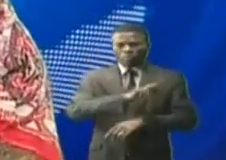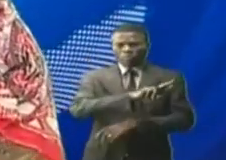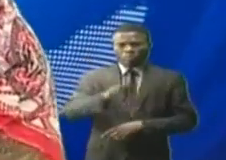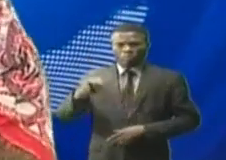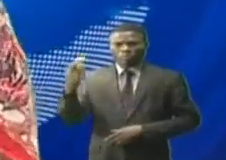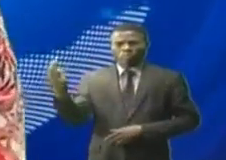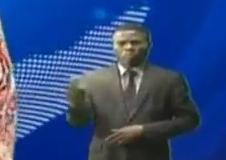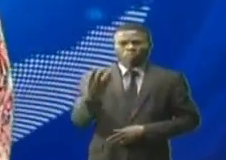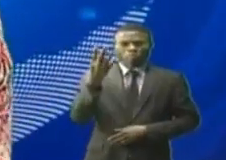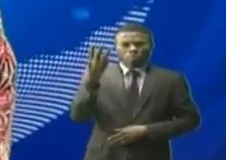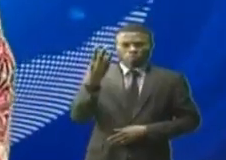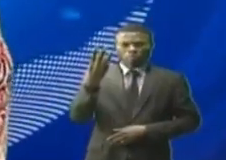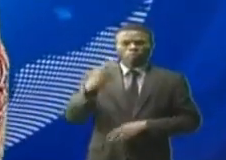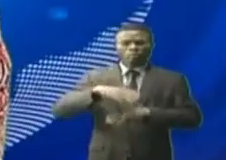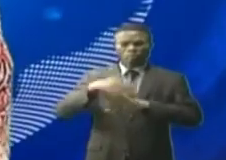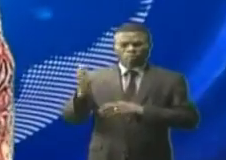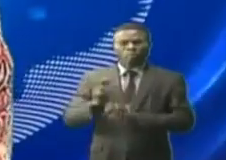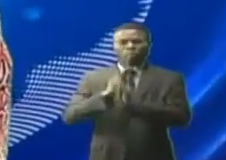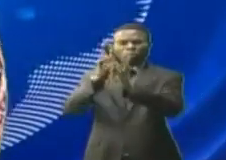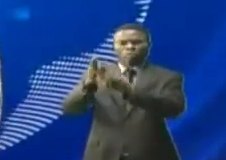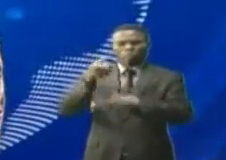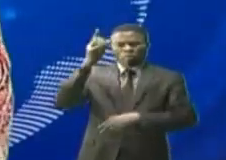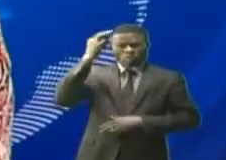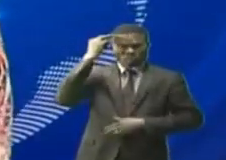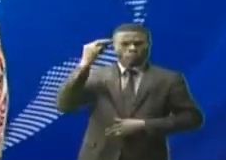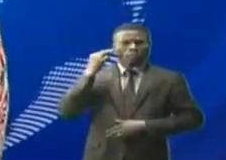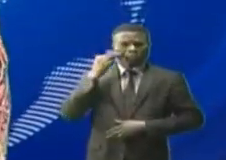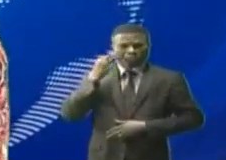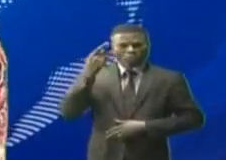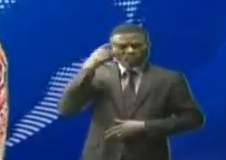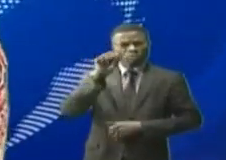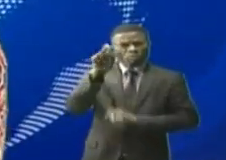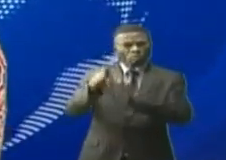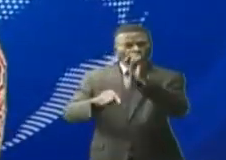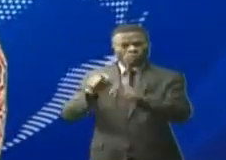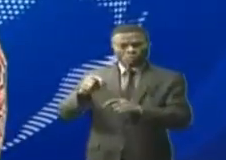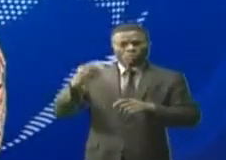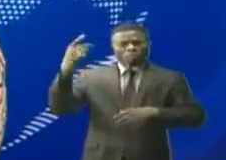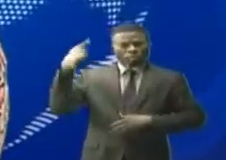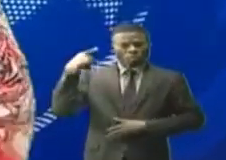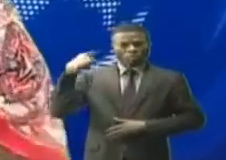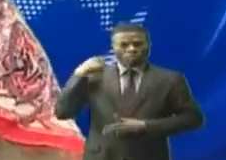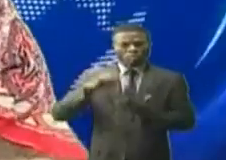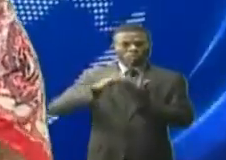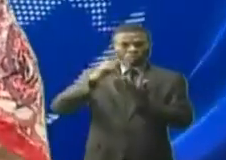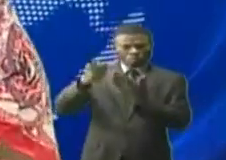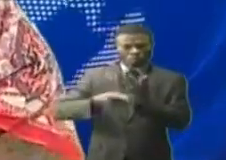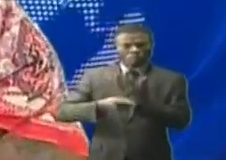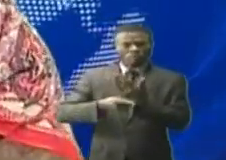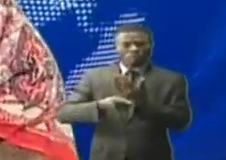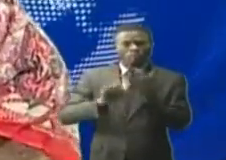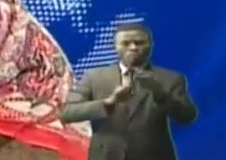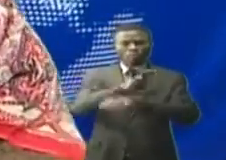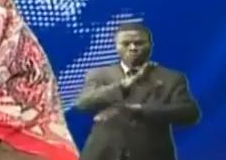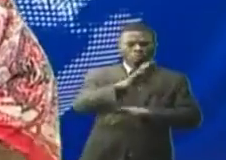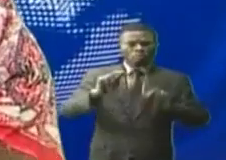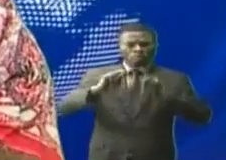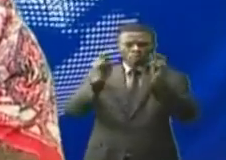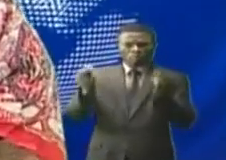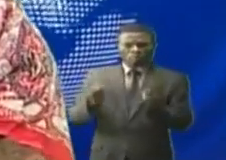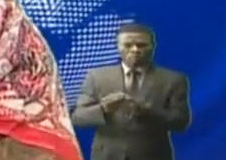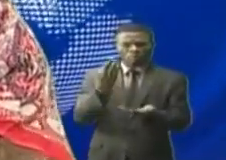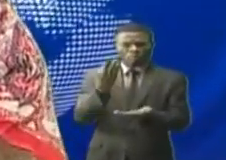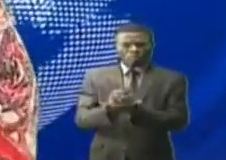2023. Après la réplique du Premier ministre aux préoccupations des parlementaires, le projet est envoyé à la commission